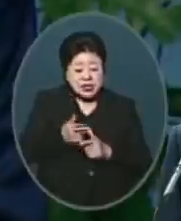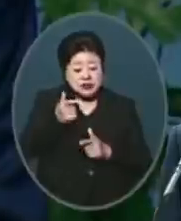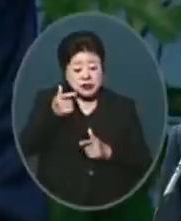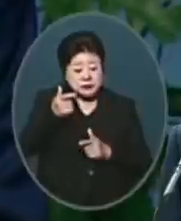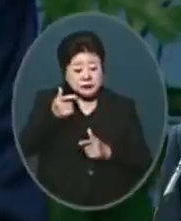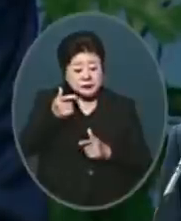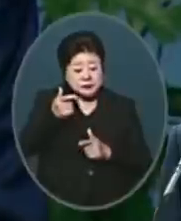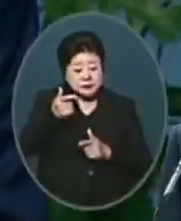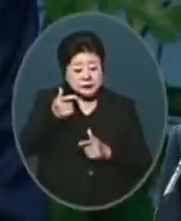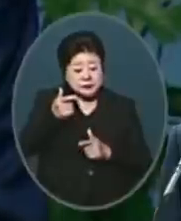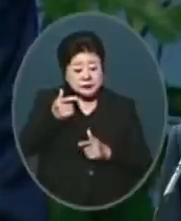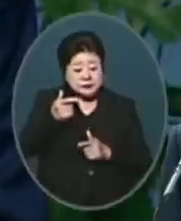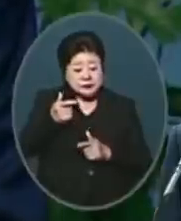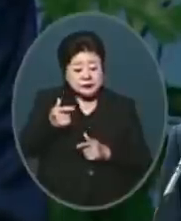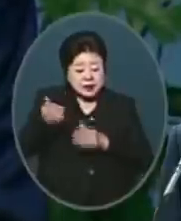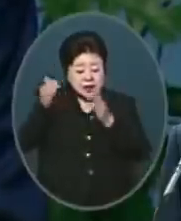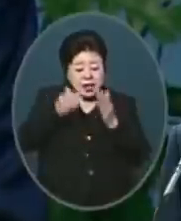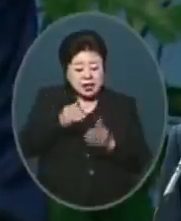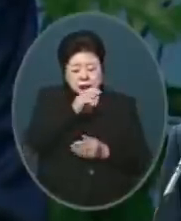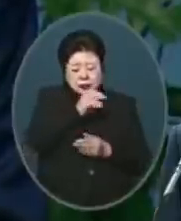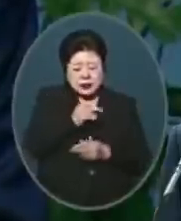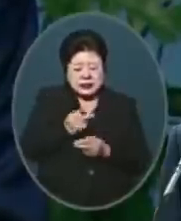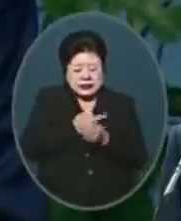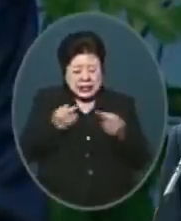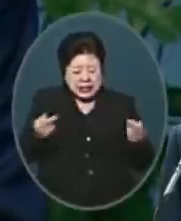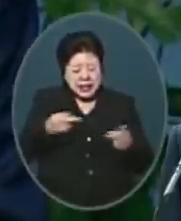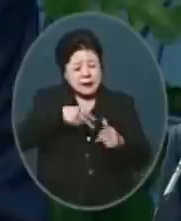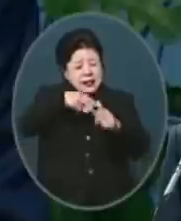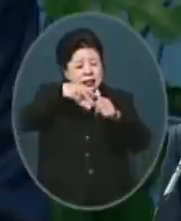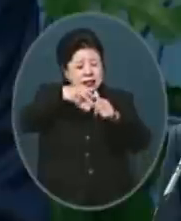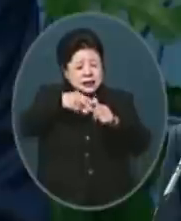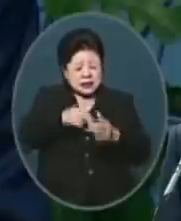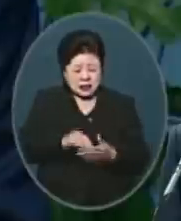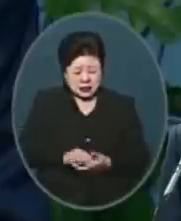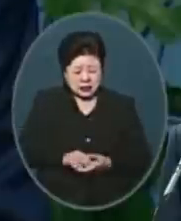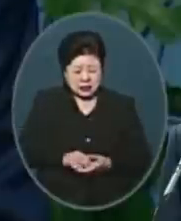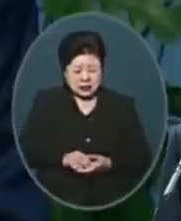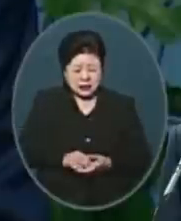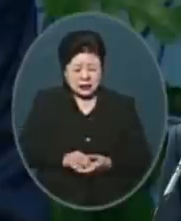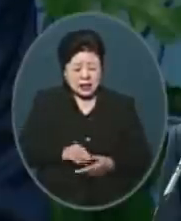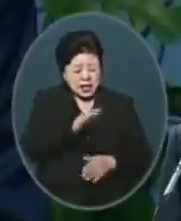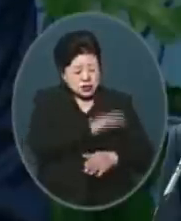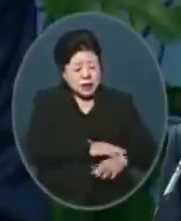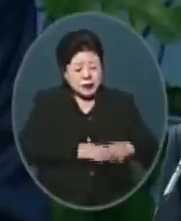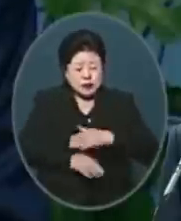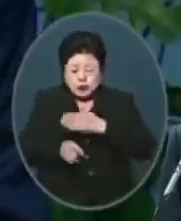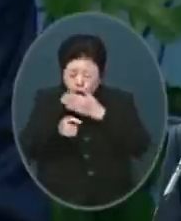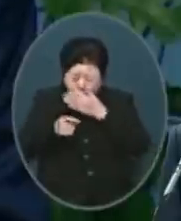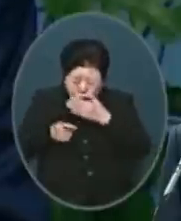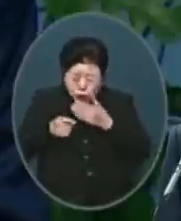예수님과 갈보리산에 매달렸을 때 좌편 강도, 우편 강도인데